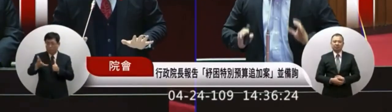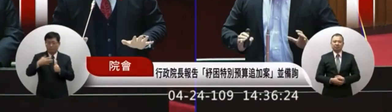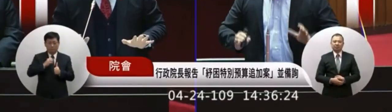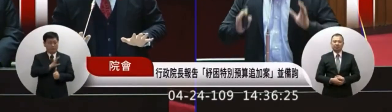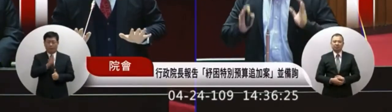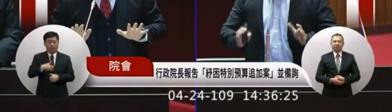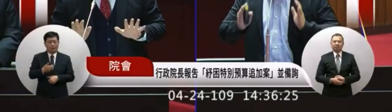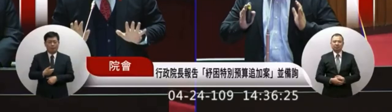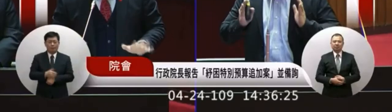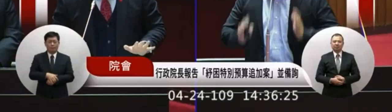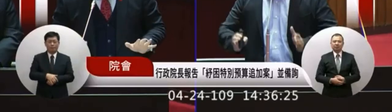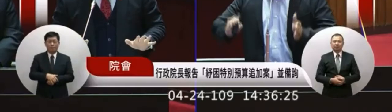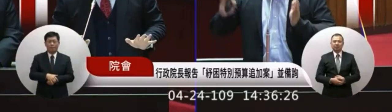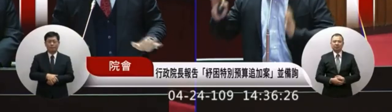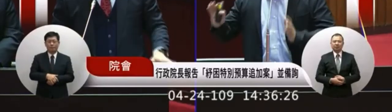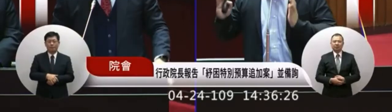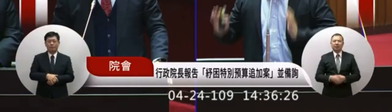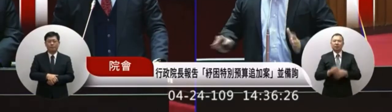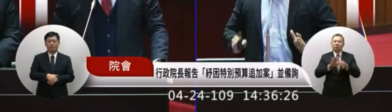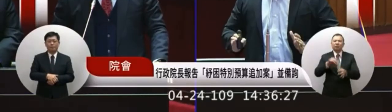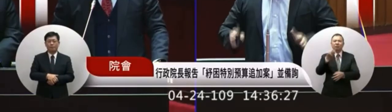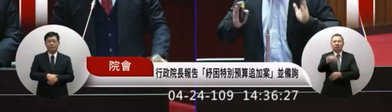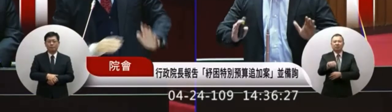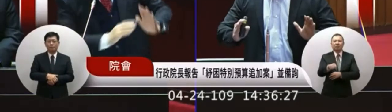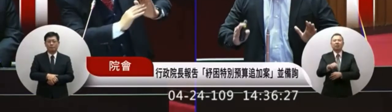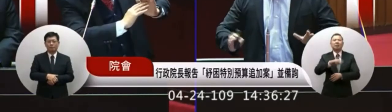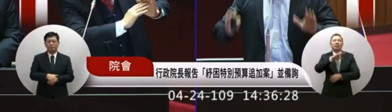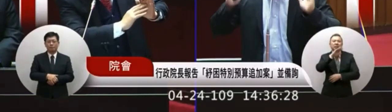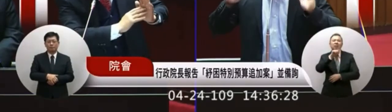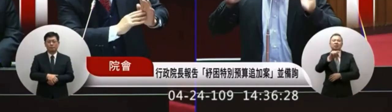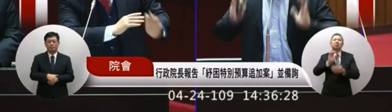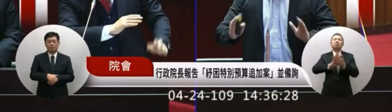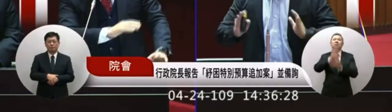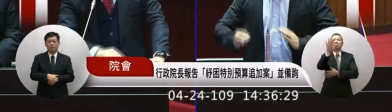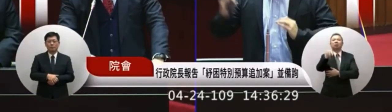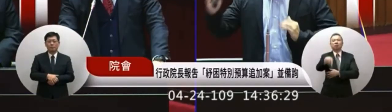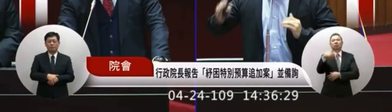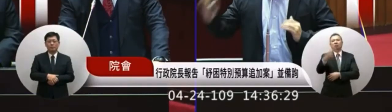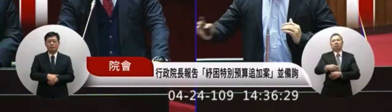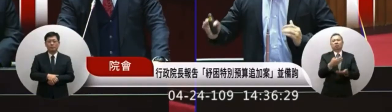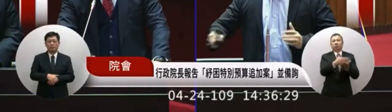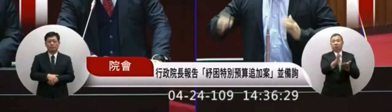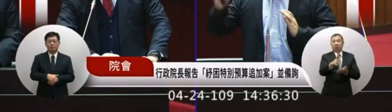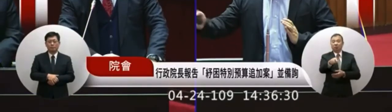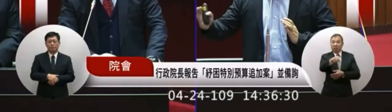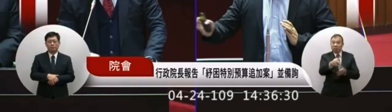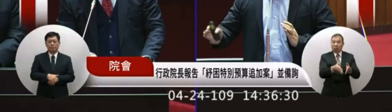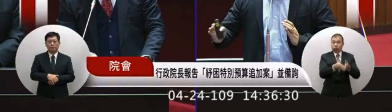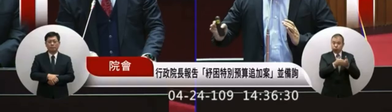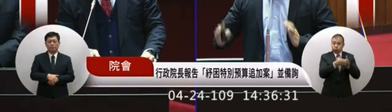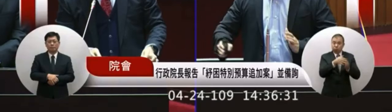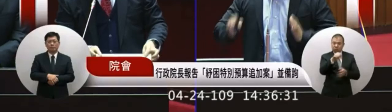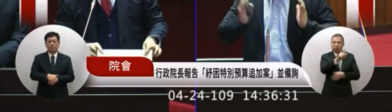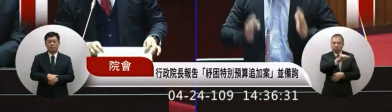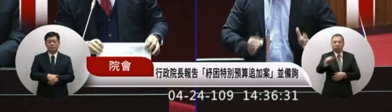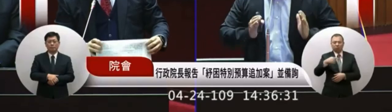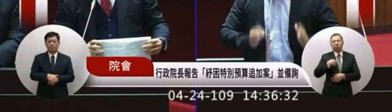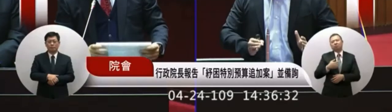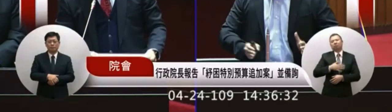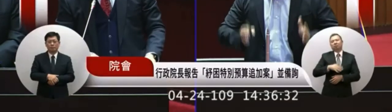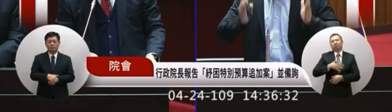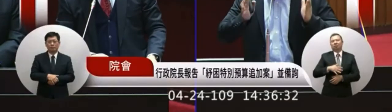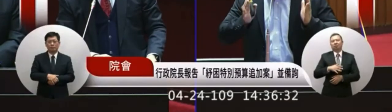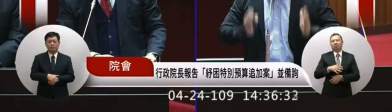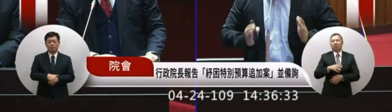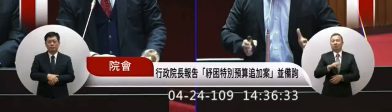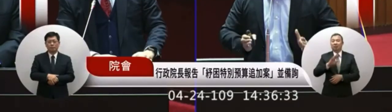势。 所以这是八啊，阿盖才来处理嘛。我意思是安尼，你要需要这个物件，我会当同意啦哈。但是这应